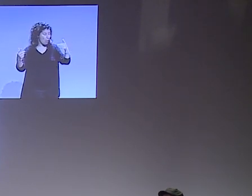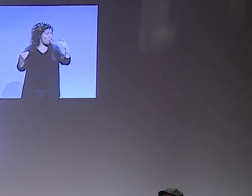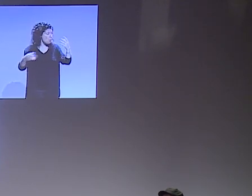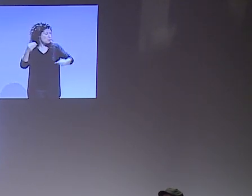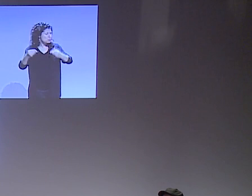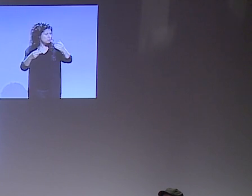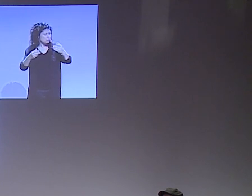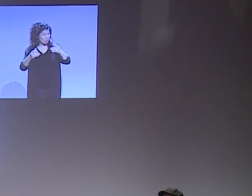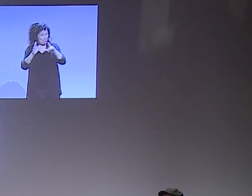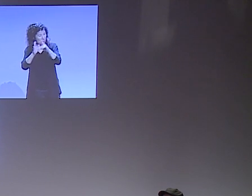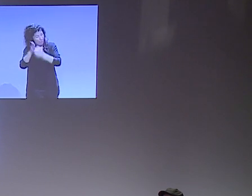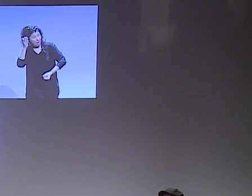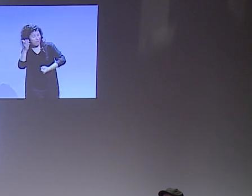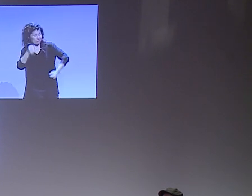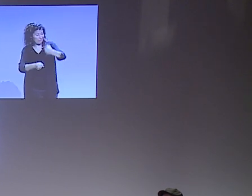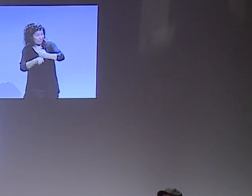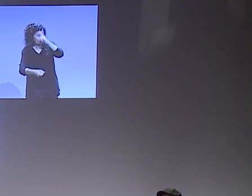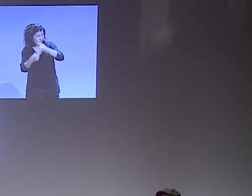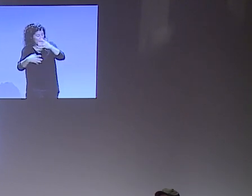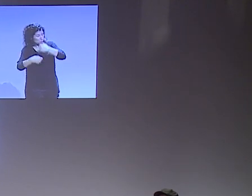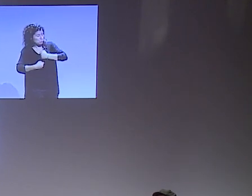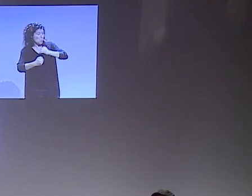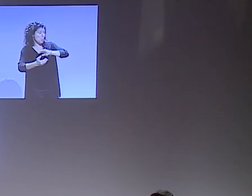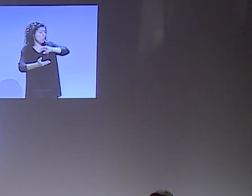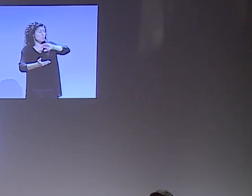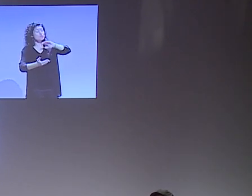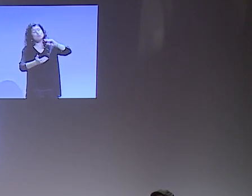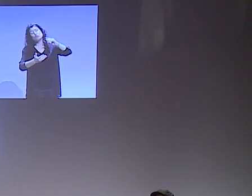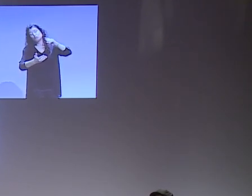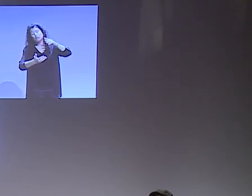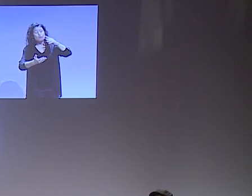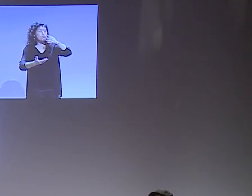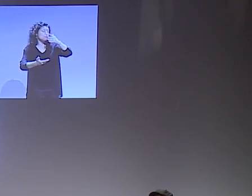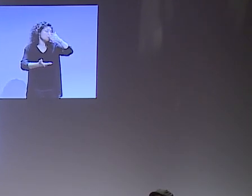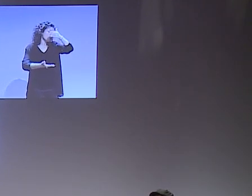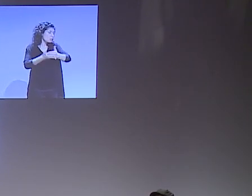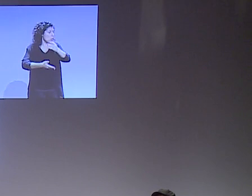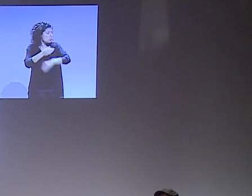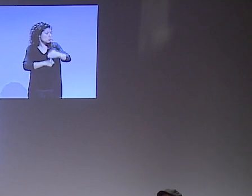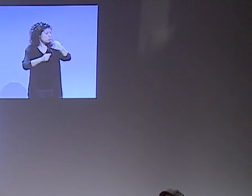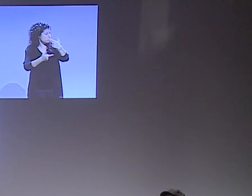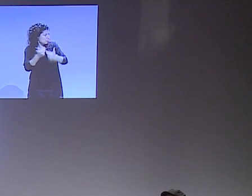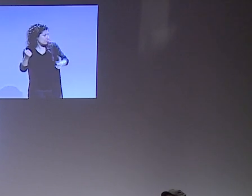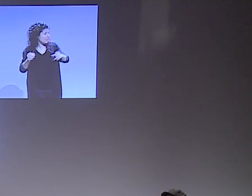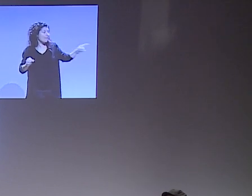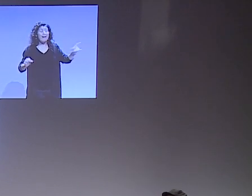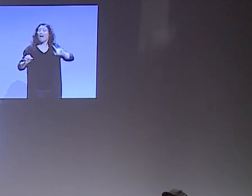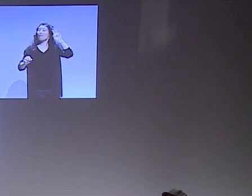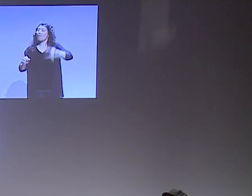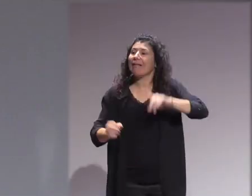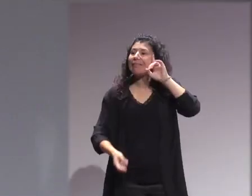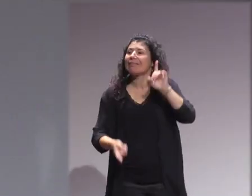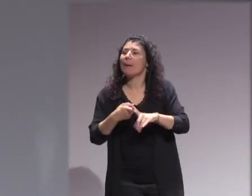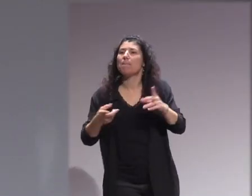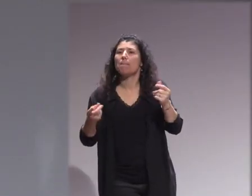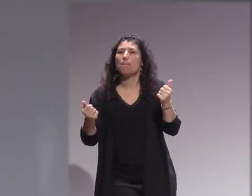ou du moins les faire adopter dans d'autres conditions? Alors, je dirais que c'est pas forcément lié aux questions de classe. Comme j'ai expliqué, la Corée du Sud